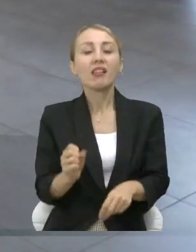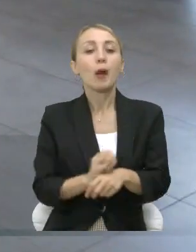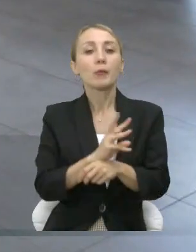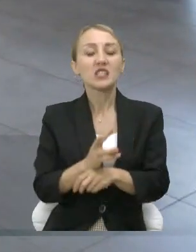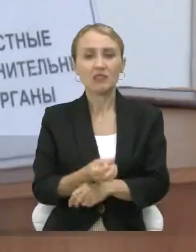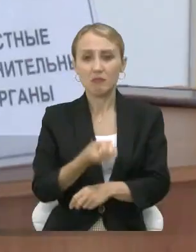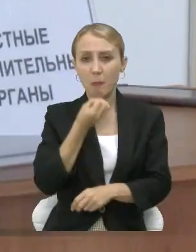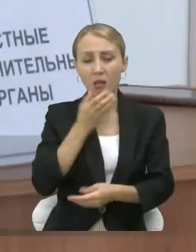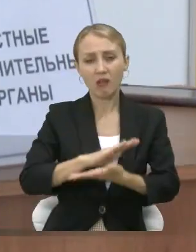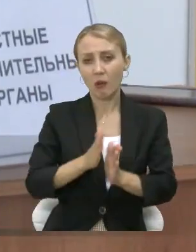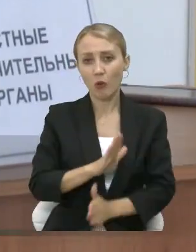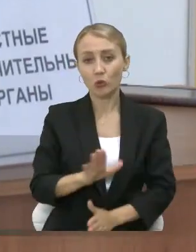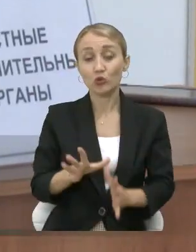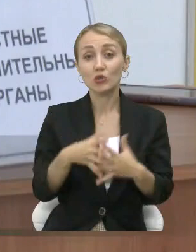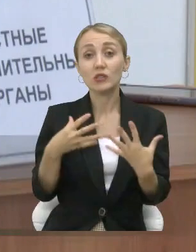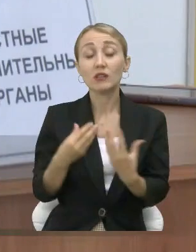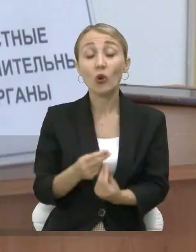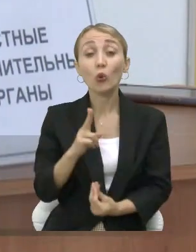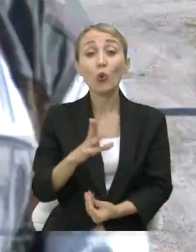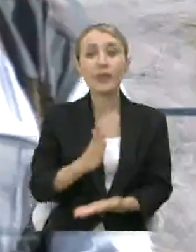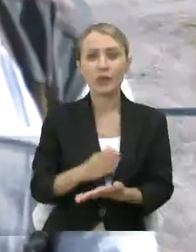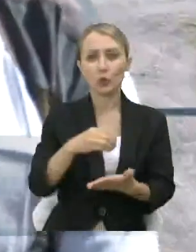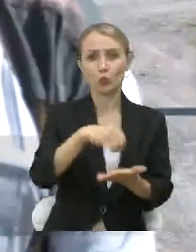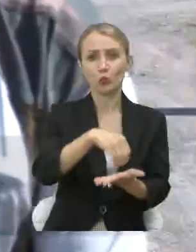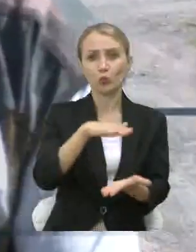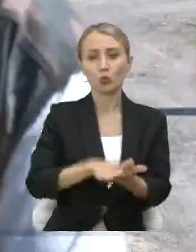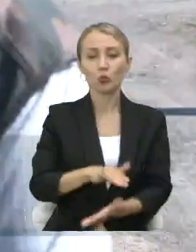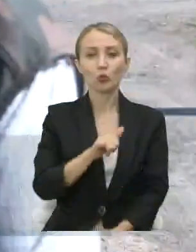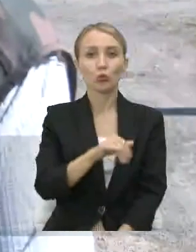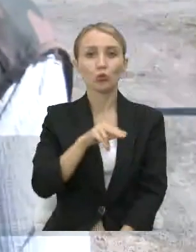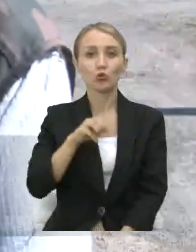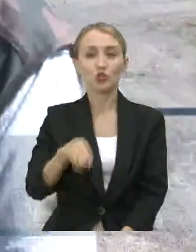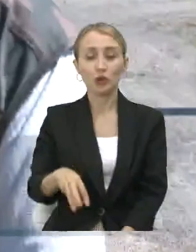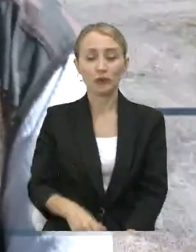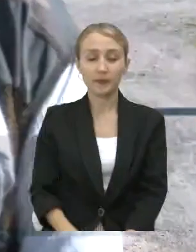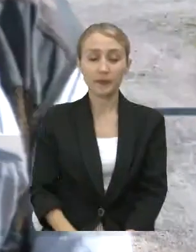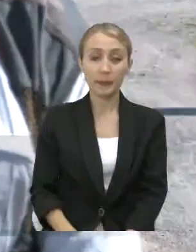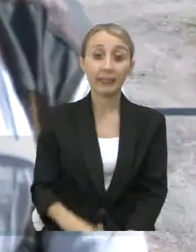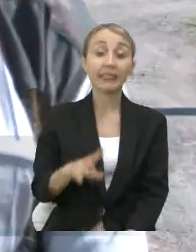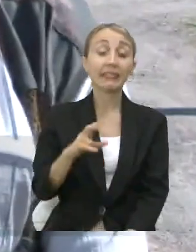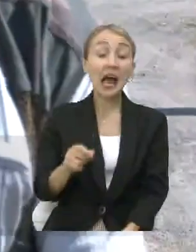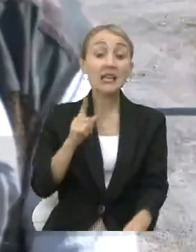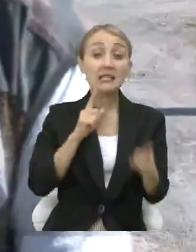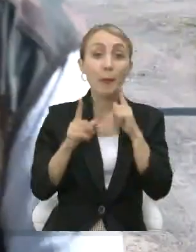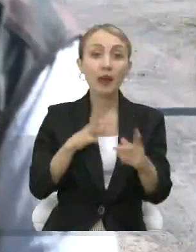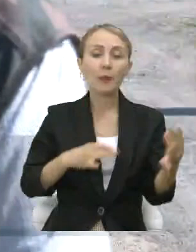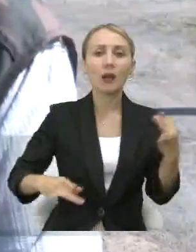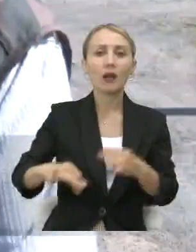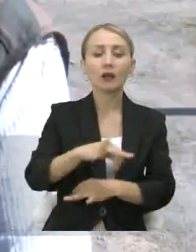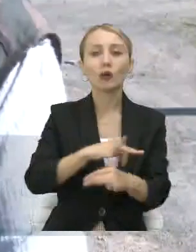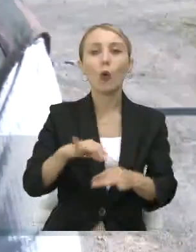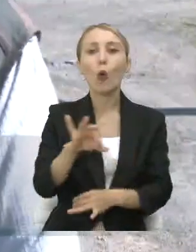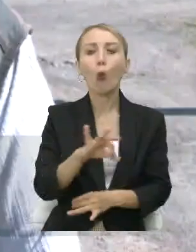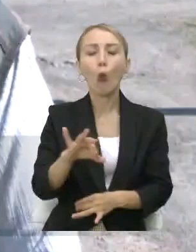с лицами, состоящими на профилактических учетах. На заседании были рассмотрены такие вопросы, как правонарушение,